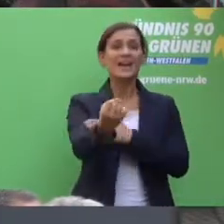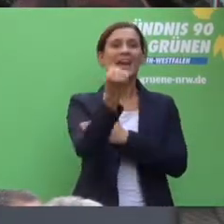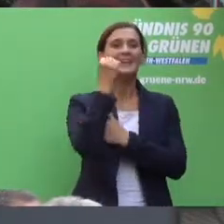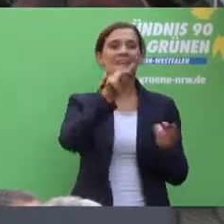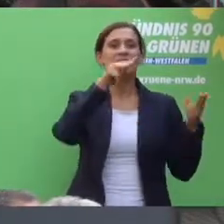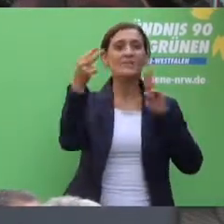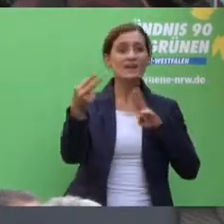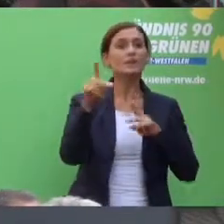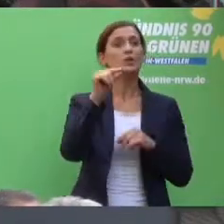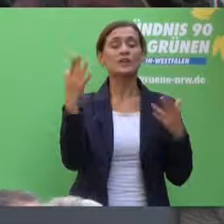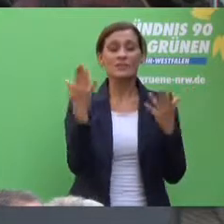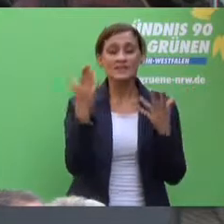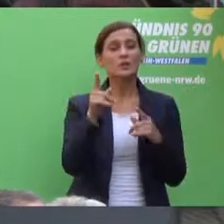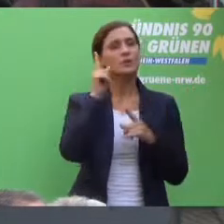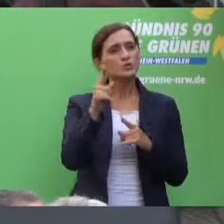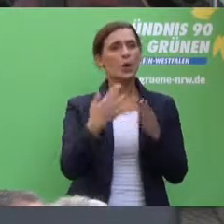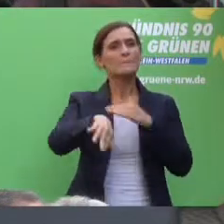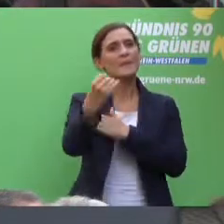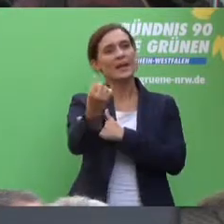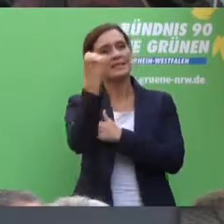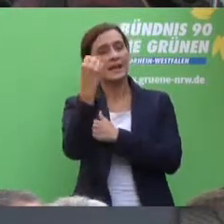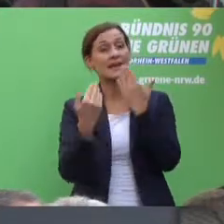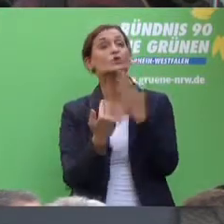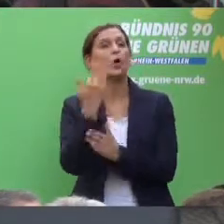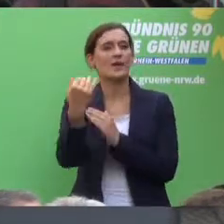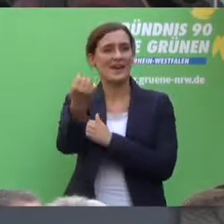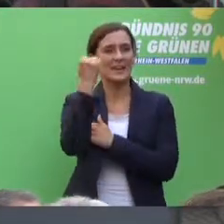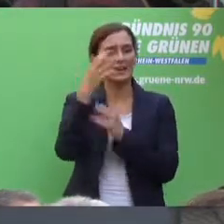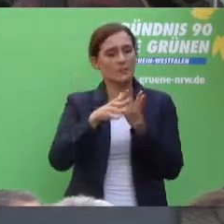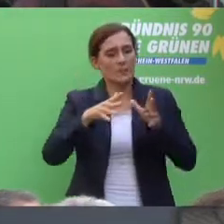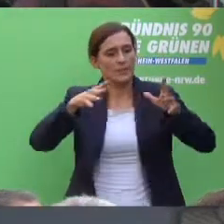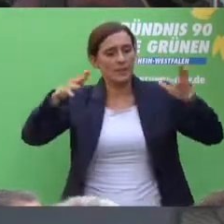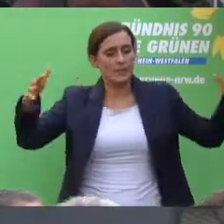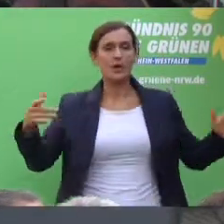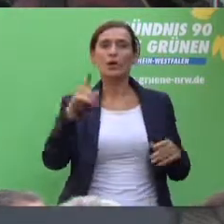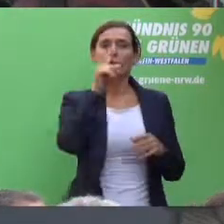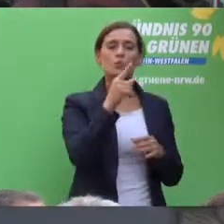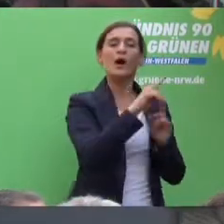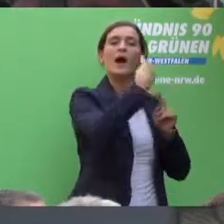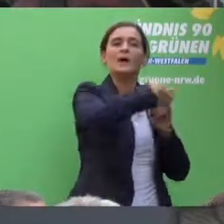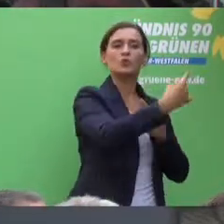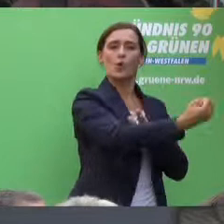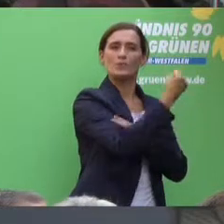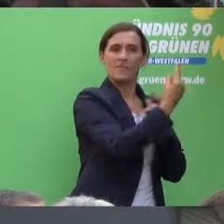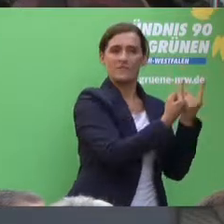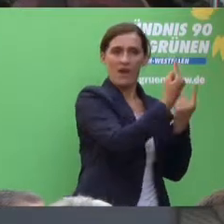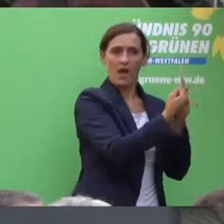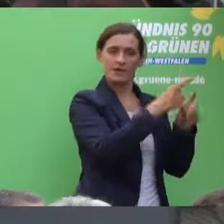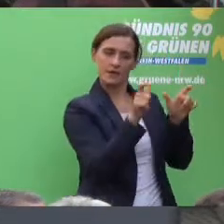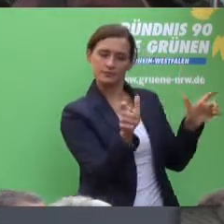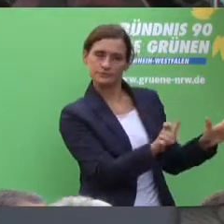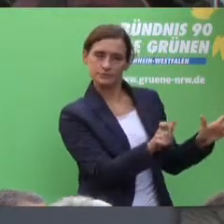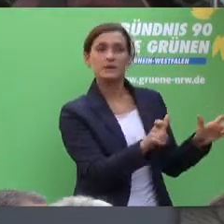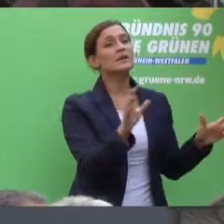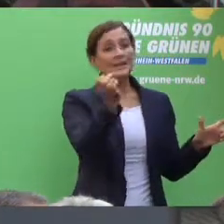und effizient ausbaut, mit dem Ziel, nicht nur Atomkraftwerke zu ersetzen, das haben wir übrigens schon erreicht. Die